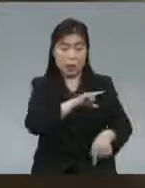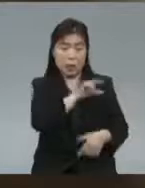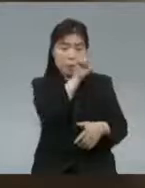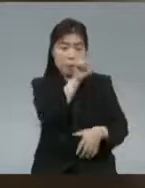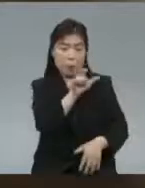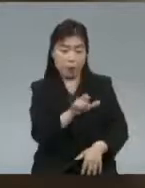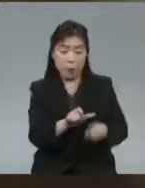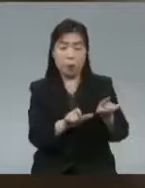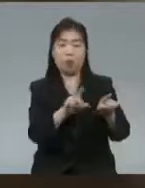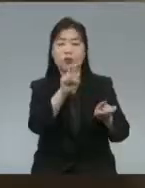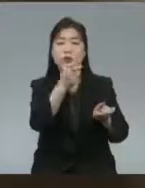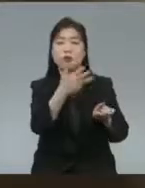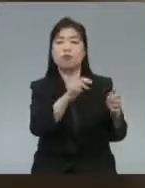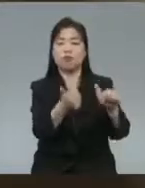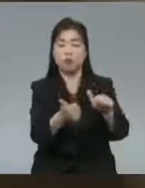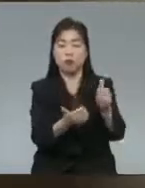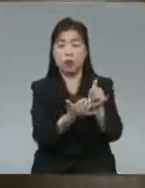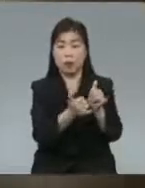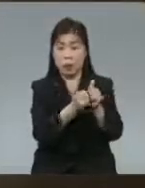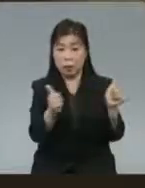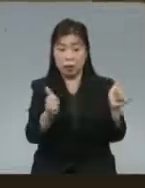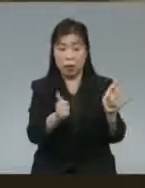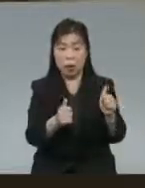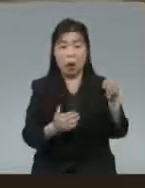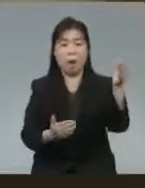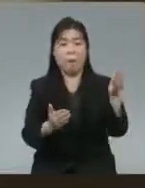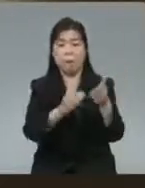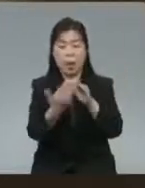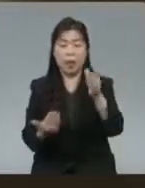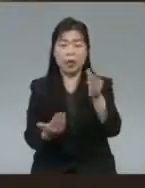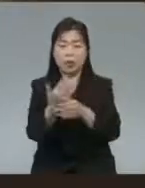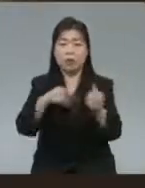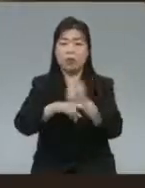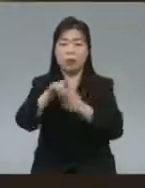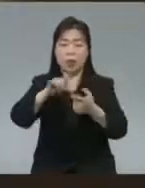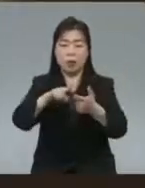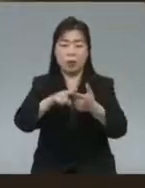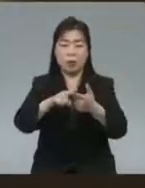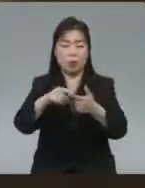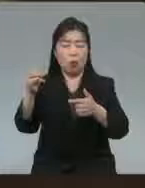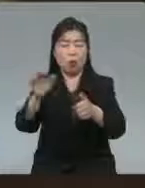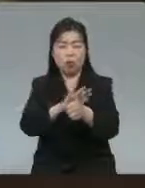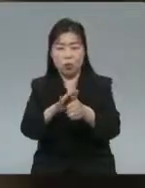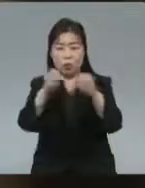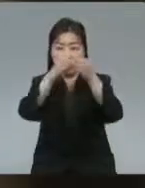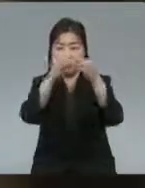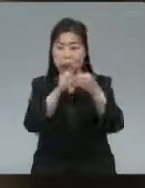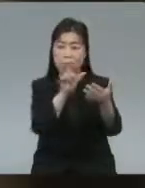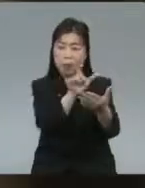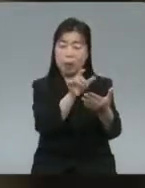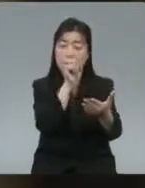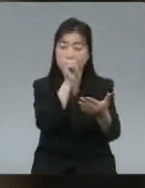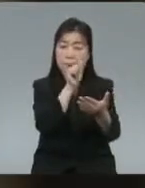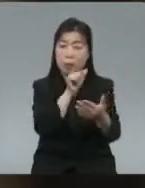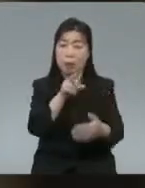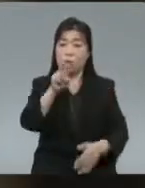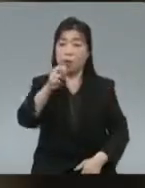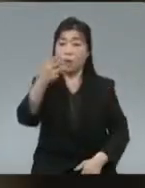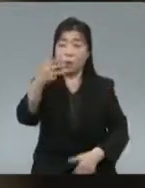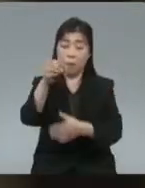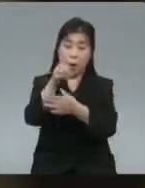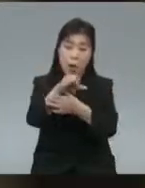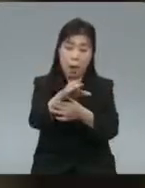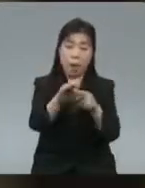当時の金大中大統領が訪問して以来20年ぶりですムン大統領はハンガリー到着